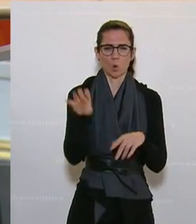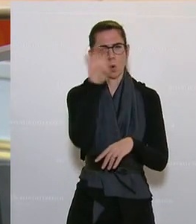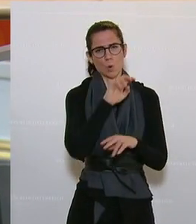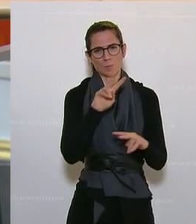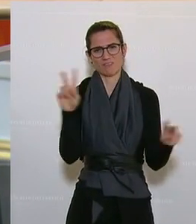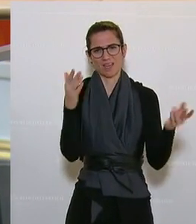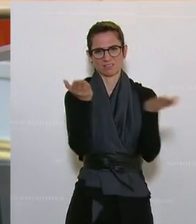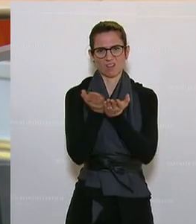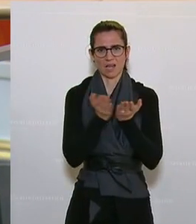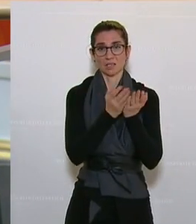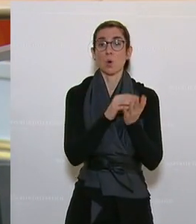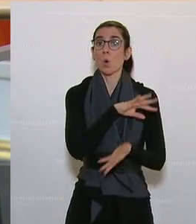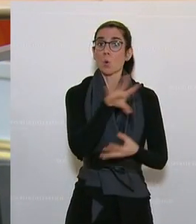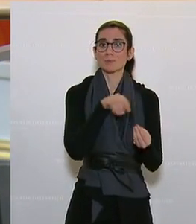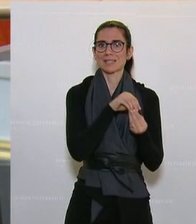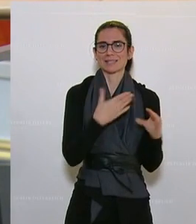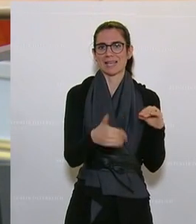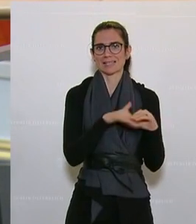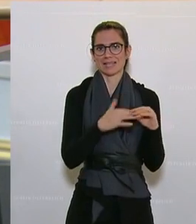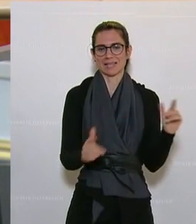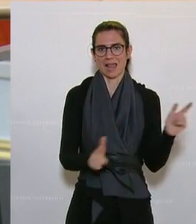Wenn Sie sich den Umsatzersatz anschauen,